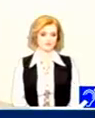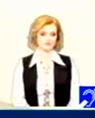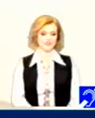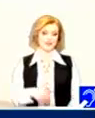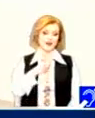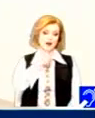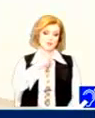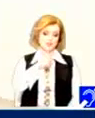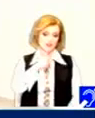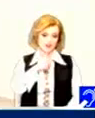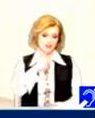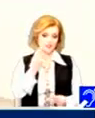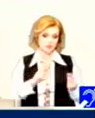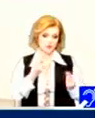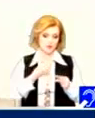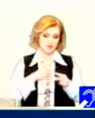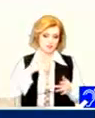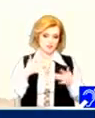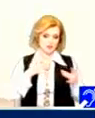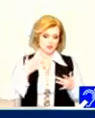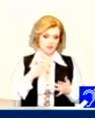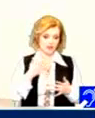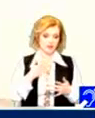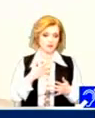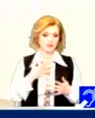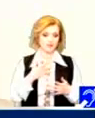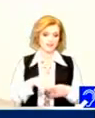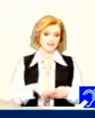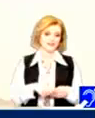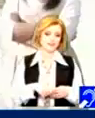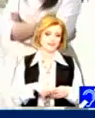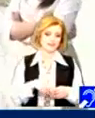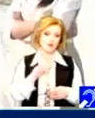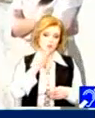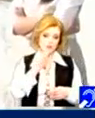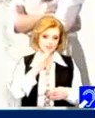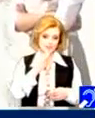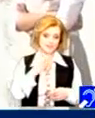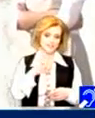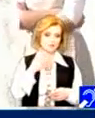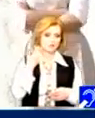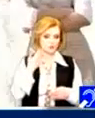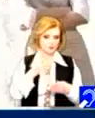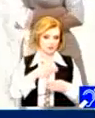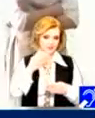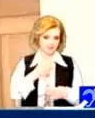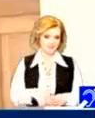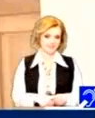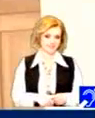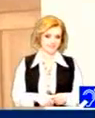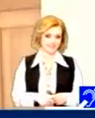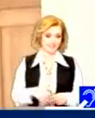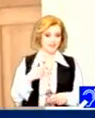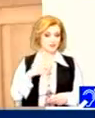asta, o comedie rustică națională, așa mai ușurică, mai compactă. Eu sunt mai tânăr și mi-a fost mai greu ca